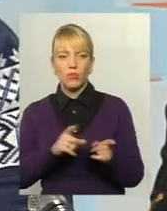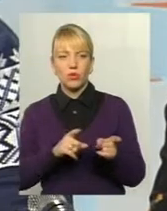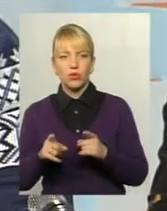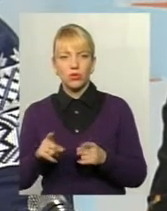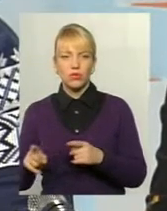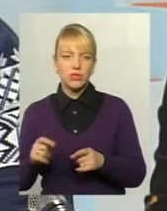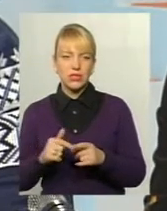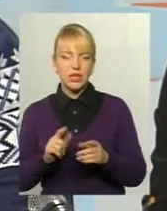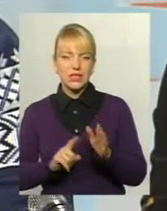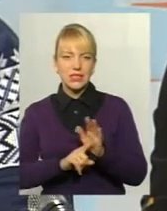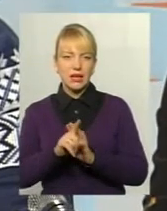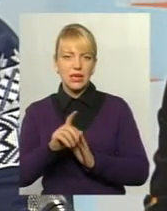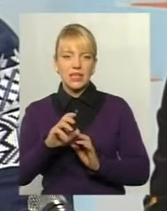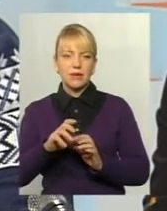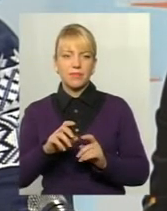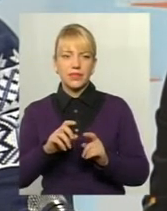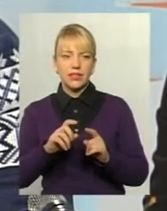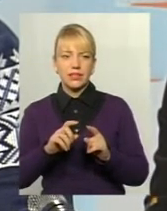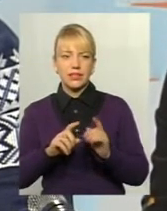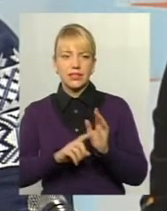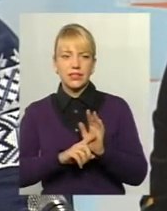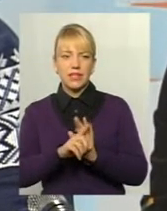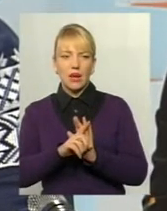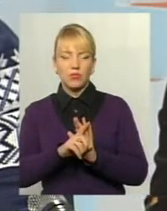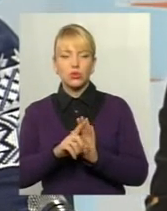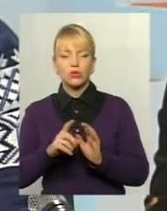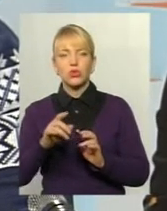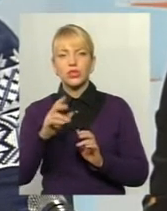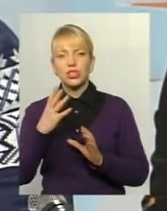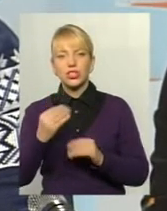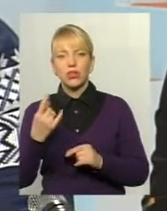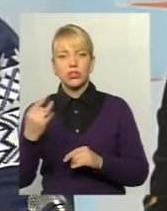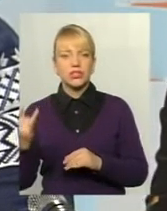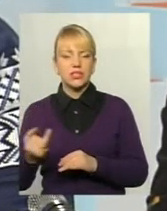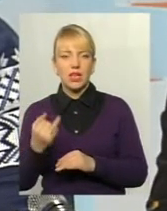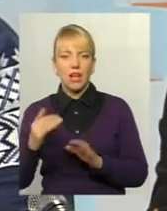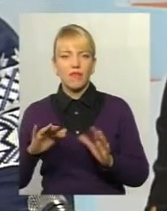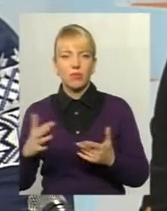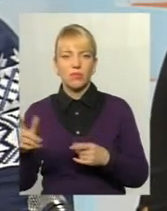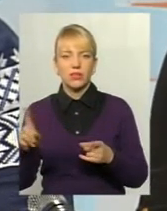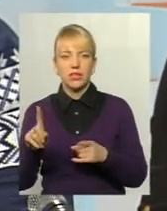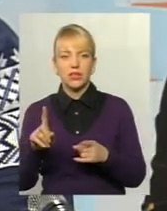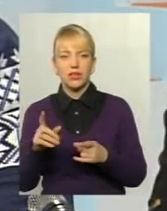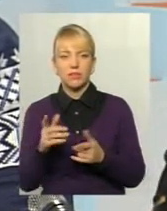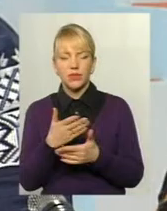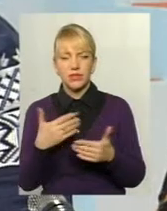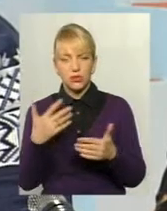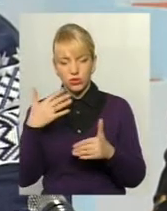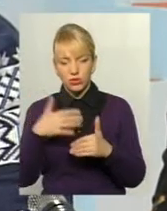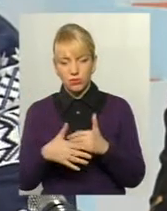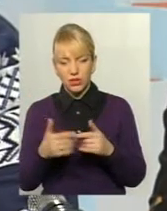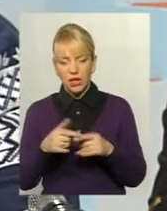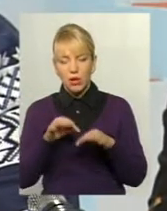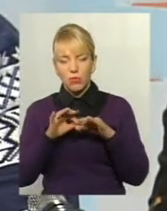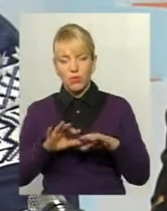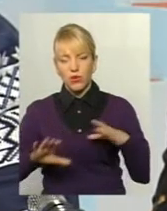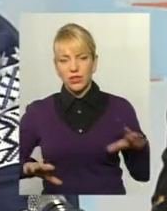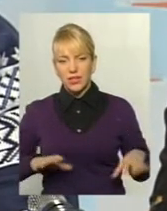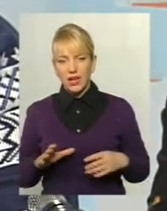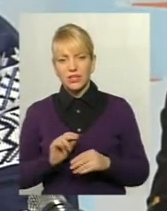підготовці і запуску стартапів. І ще один такий от цікавий момент, який от ми зрозуміли, проводячи тренінги, семінари